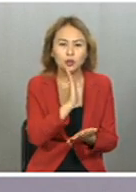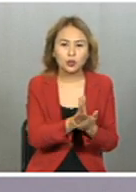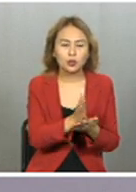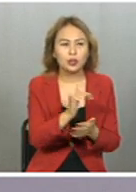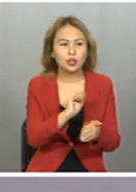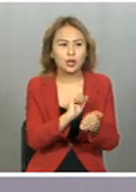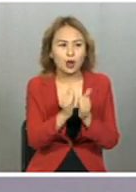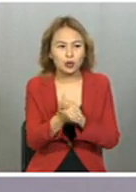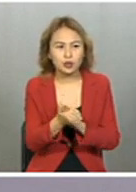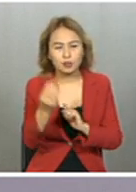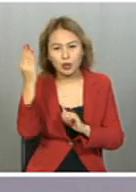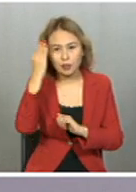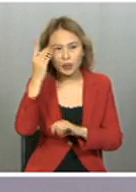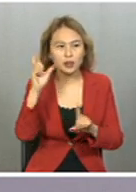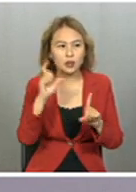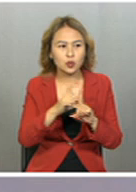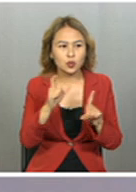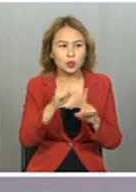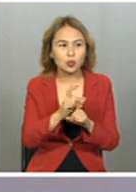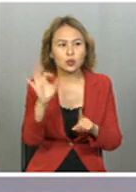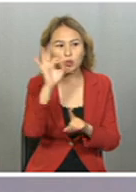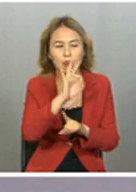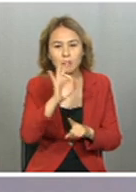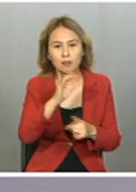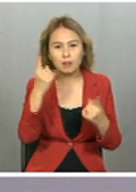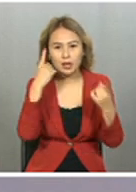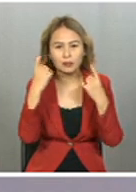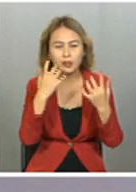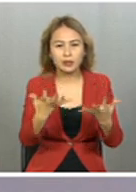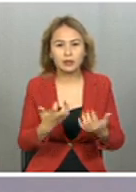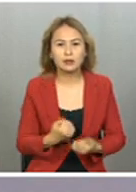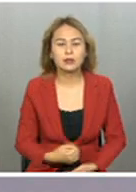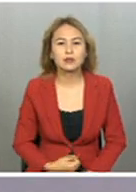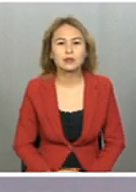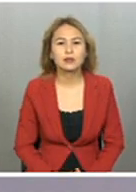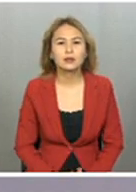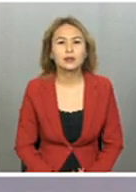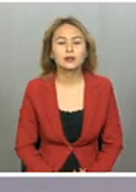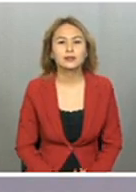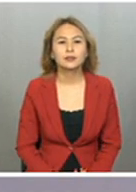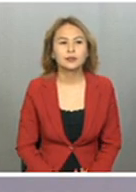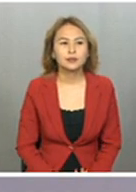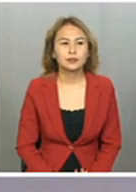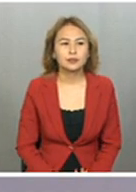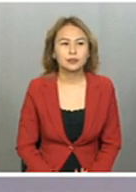Тура және ауыспалы мағыналы сөздер туралы мәлімет алдыңыз.